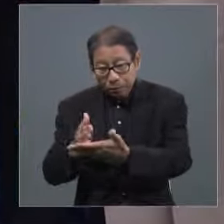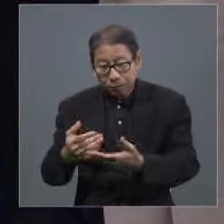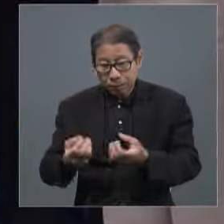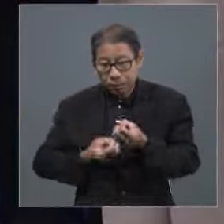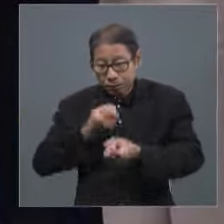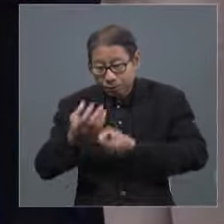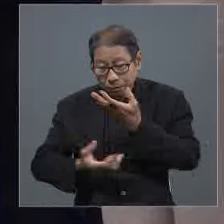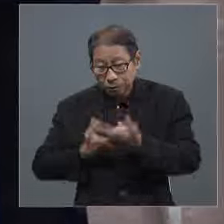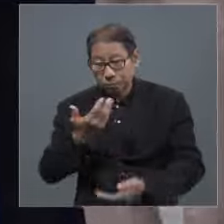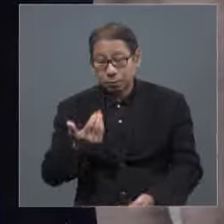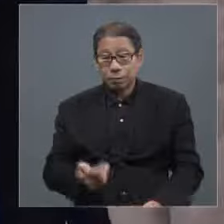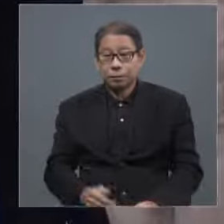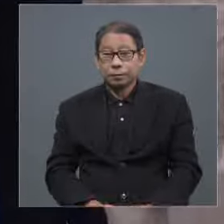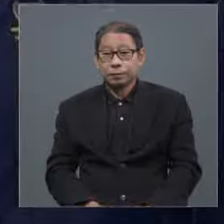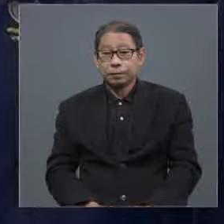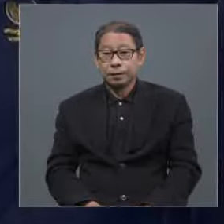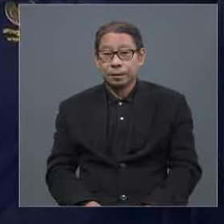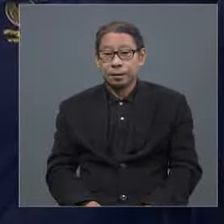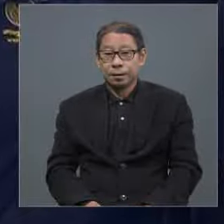เล่าดูครับ